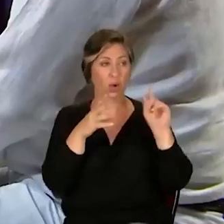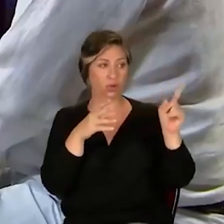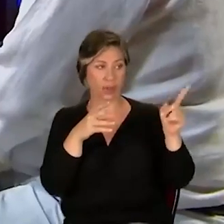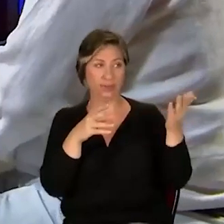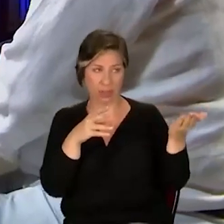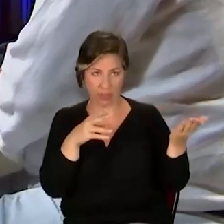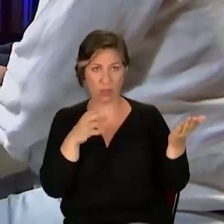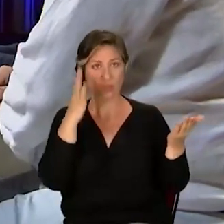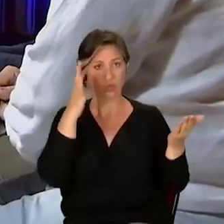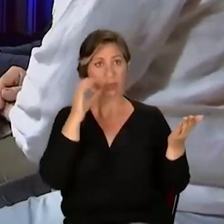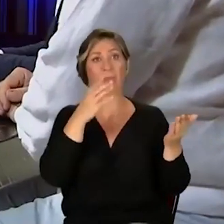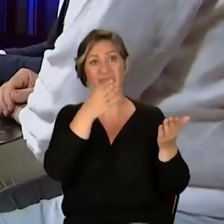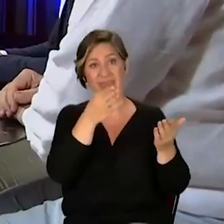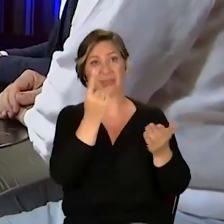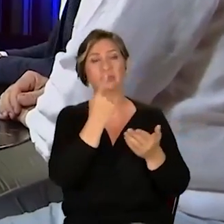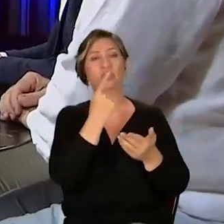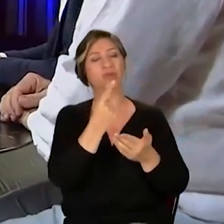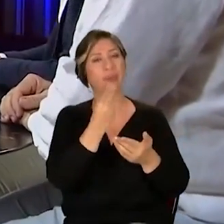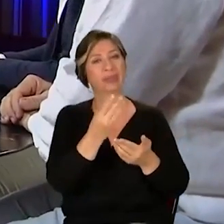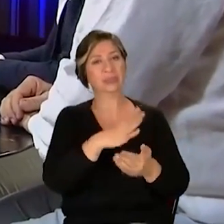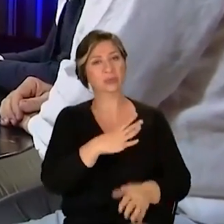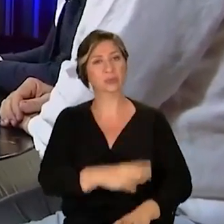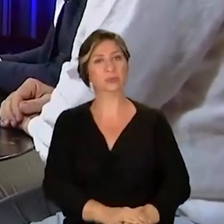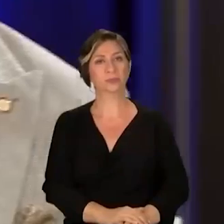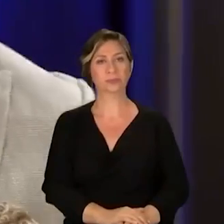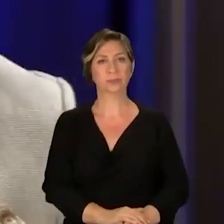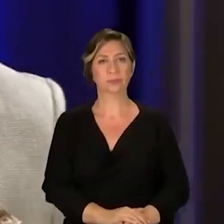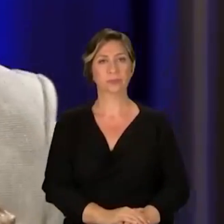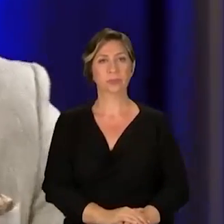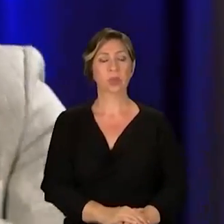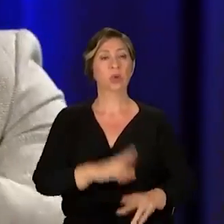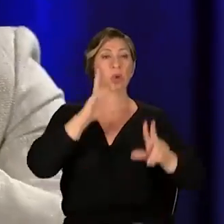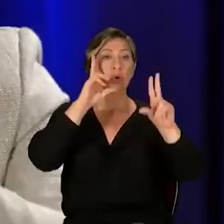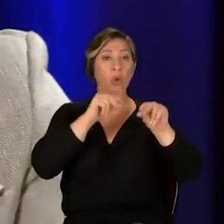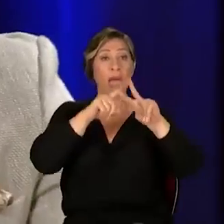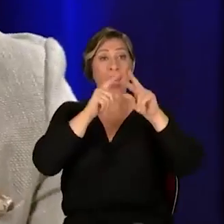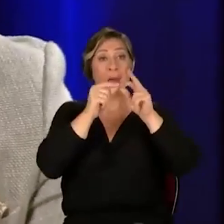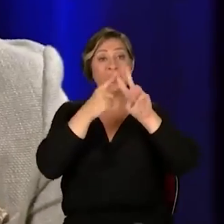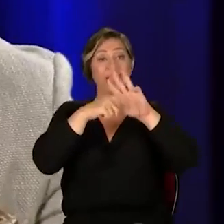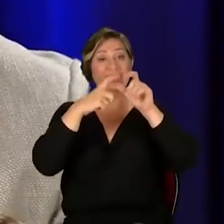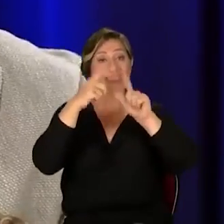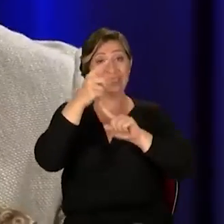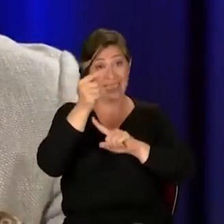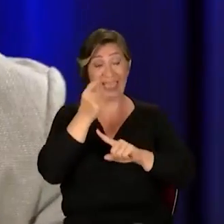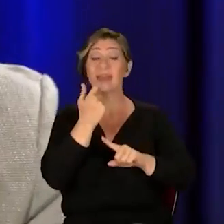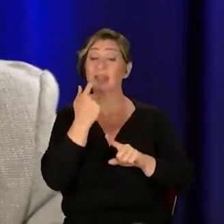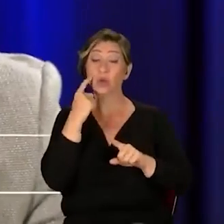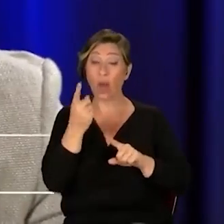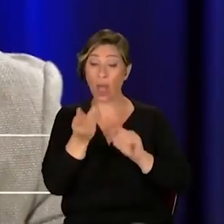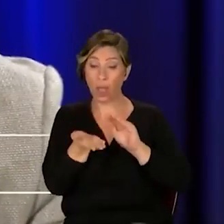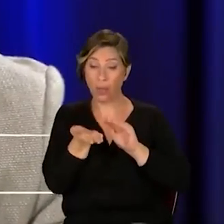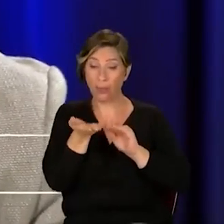da tabii ki uzman tabii ama ki, size de buradan şey yapalım, uyku apnesini size soralım. Şimdi uyku apnesi yaşla beraber artıyor. Yani